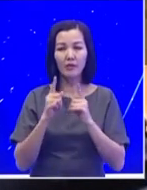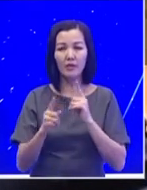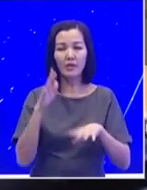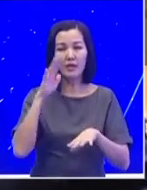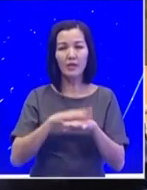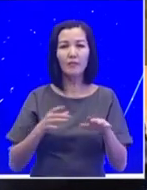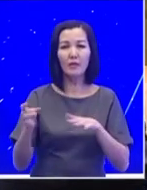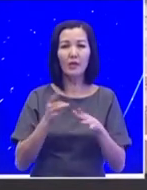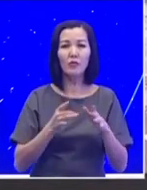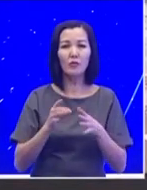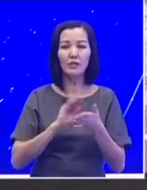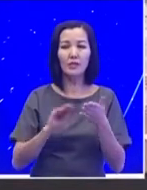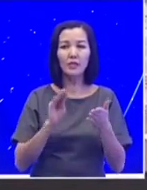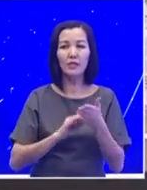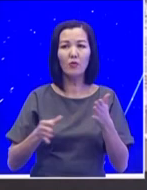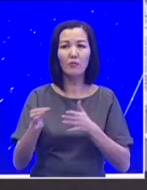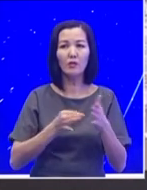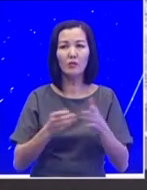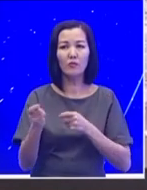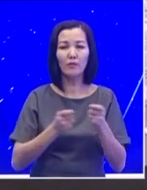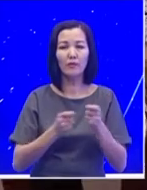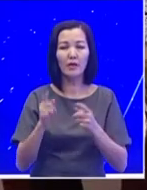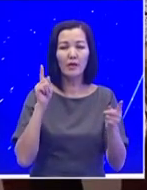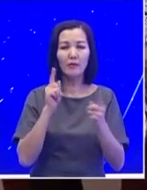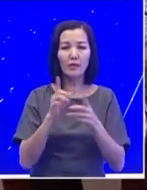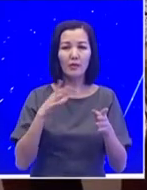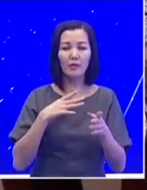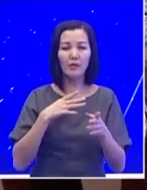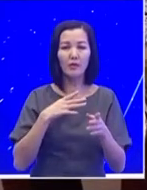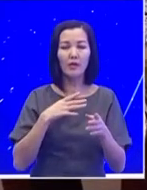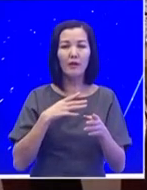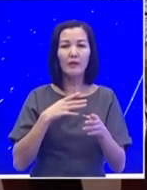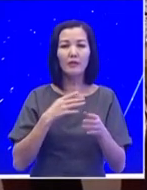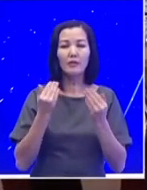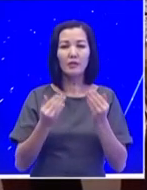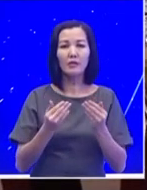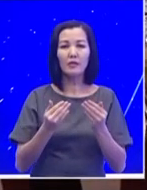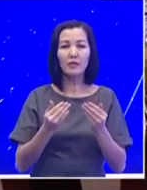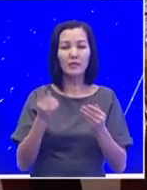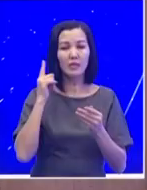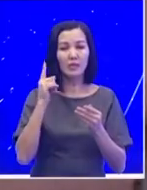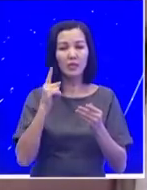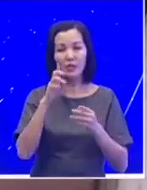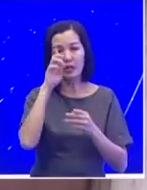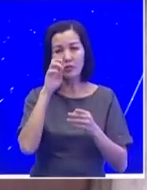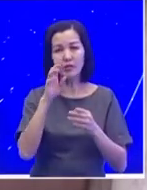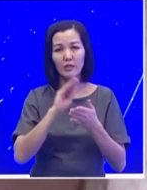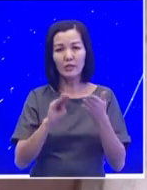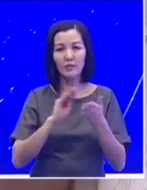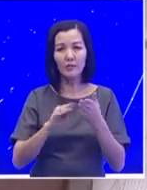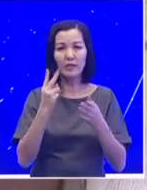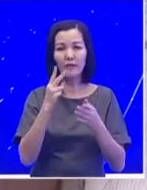района совместно с секретарем областного маслихата провел прием граждан в рамках концепции слышащего государства. На аудиенцию записались